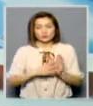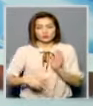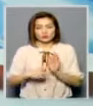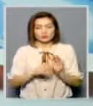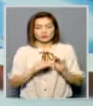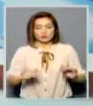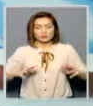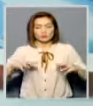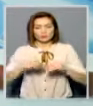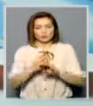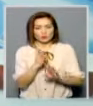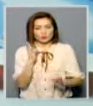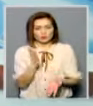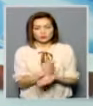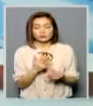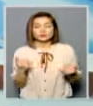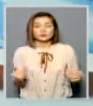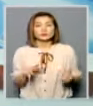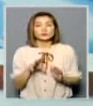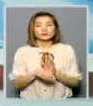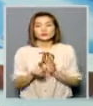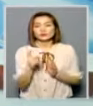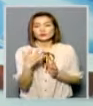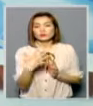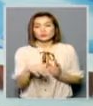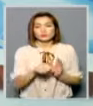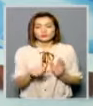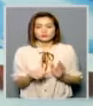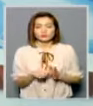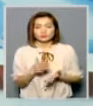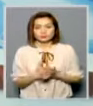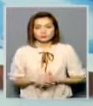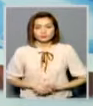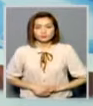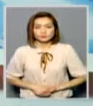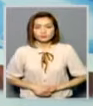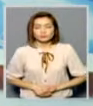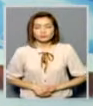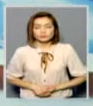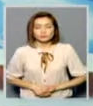1598 балғын кезекте тұр. Бүгінде олардың тек 156-сы ғана қамтылған.